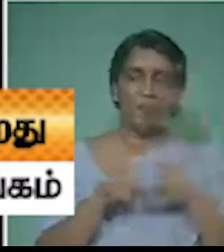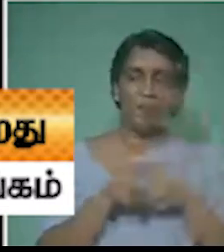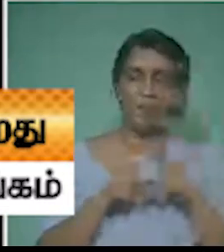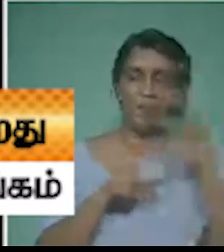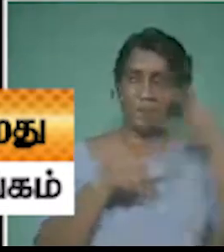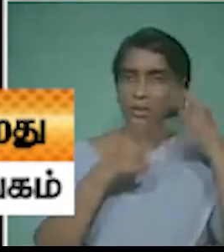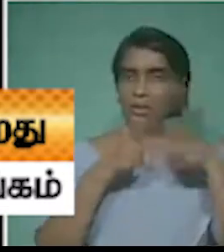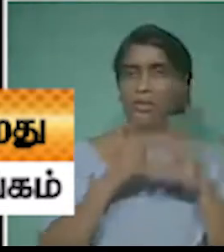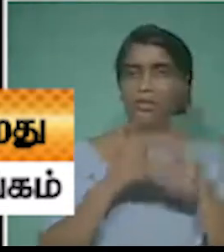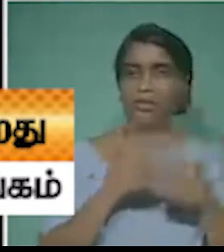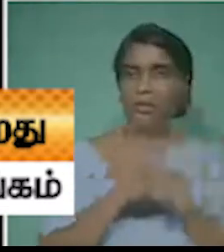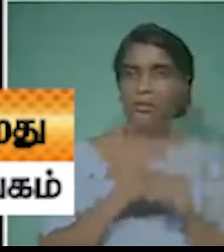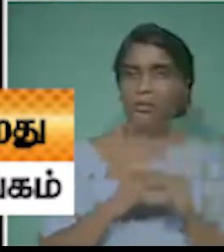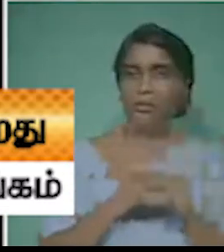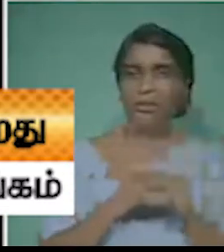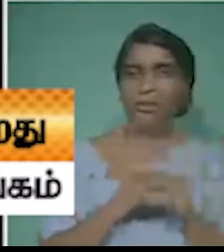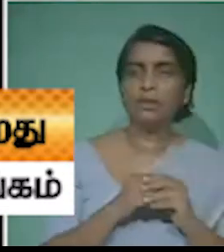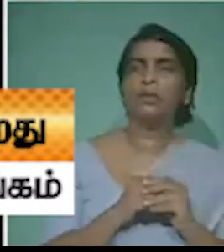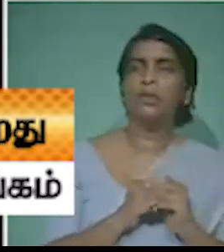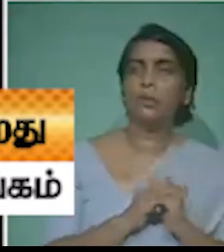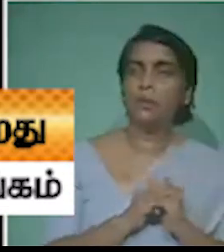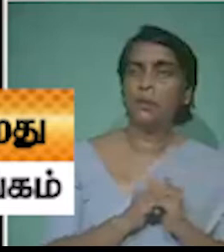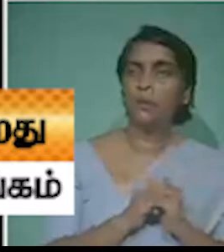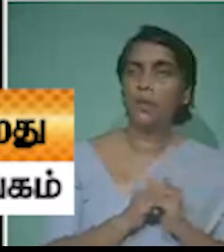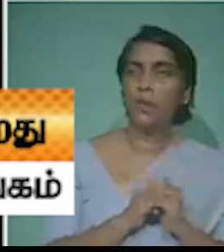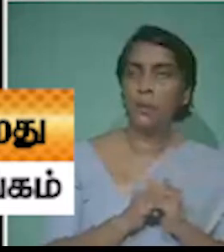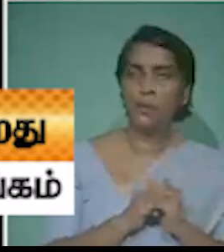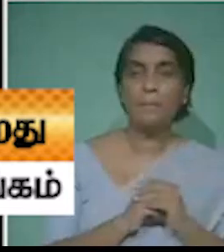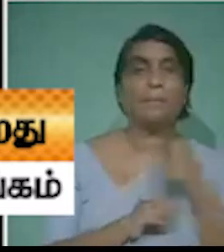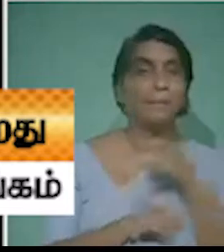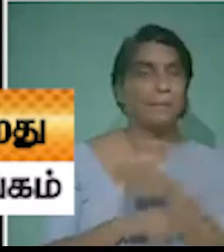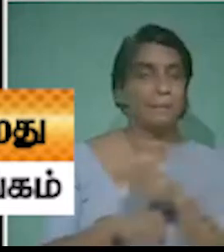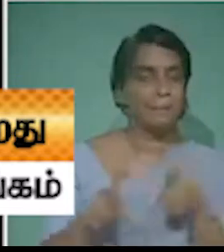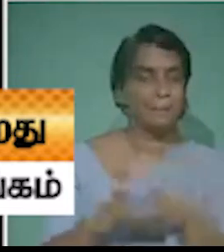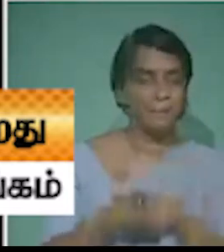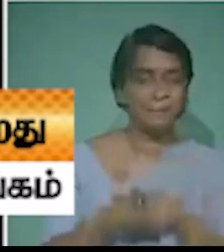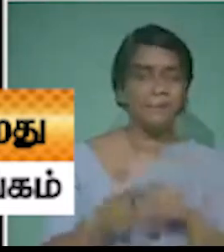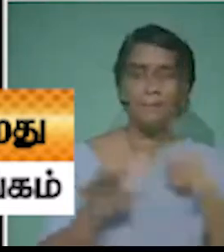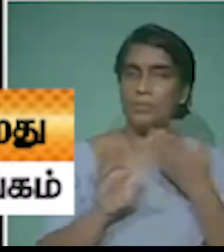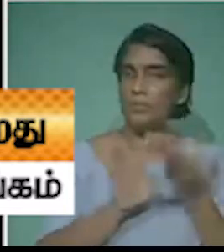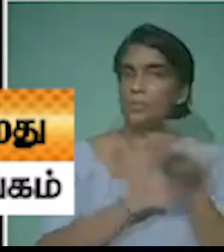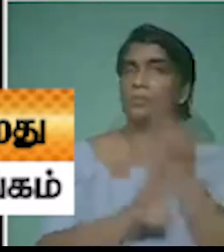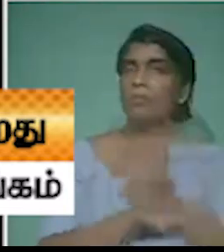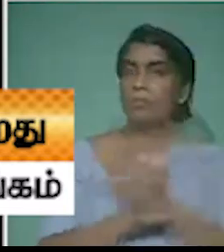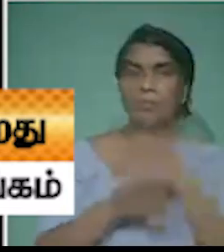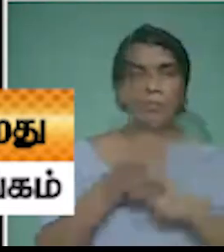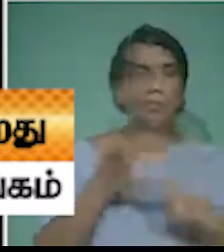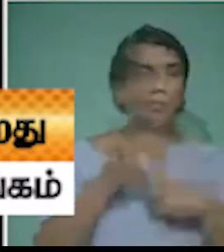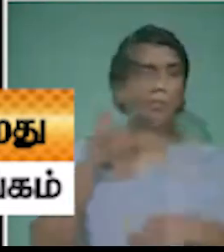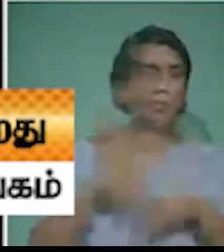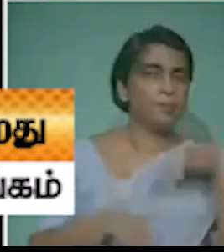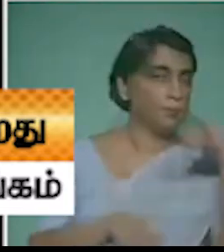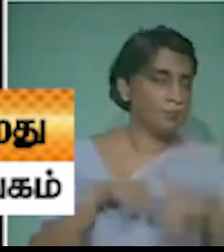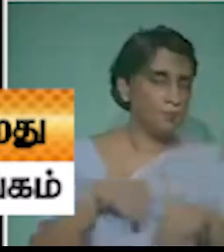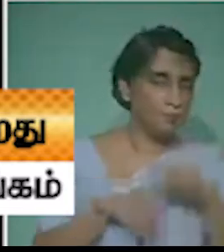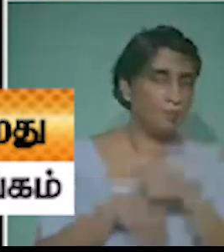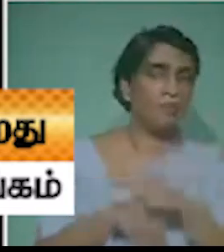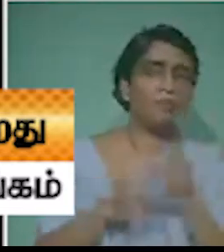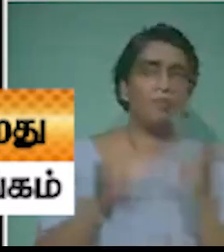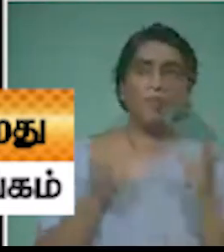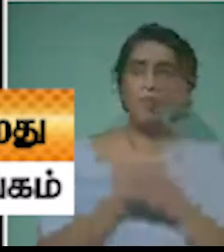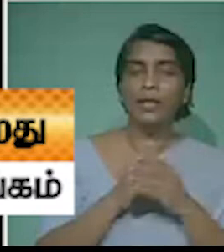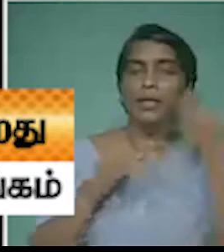of a party that fared very badly at the last general elections, but the fact that he as an individual